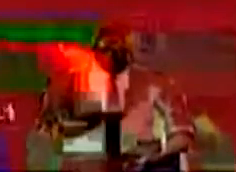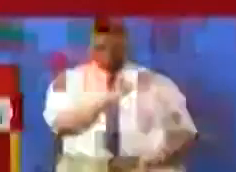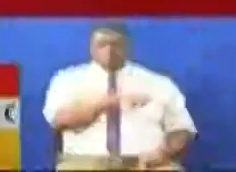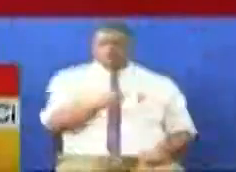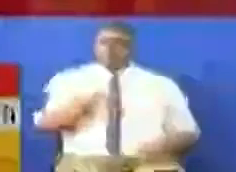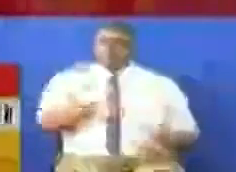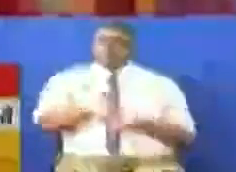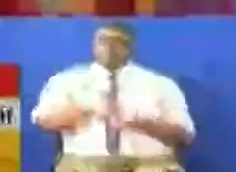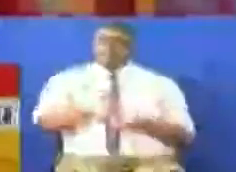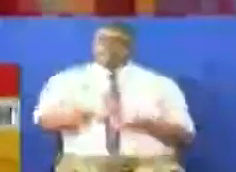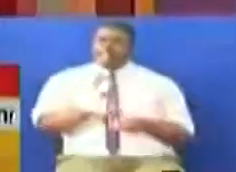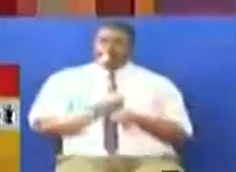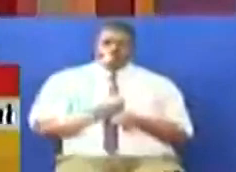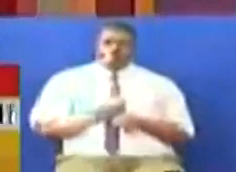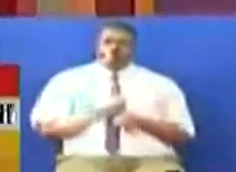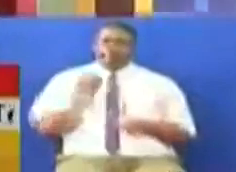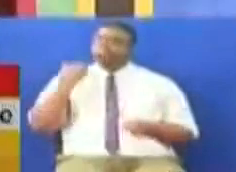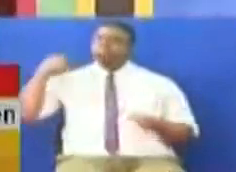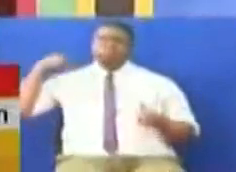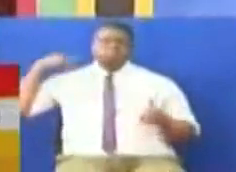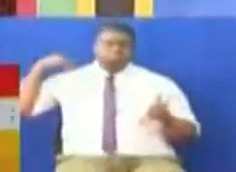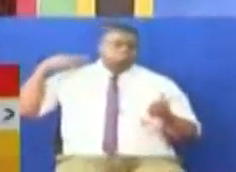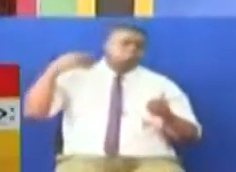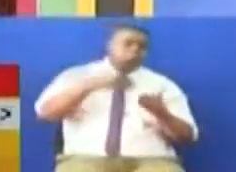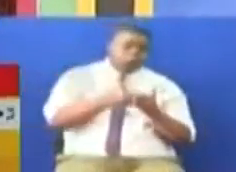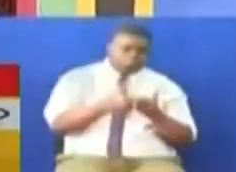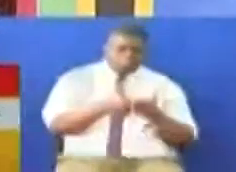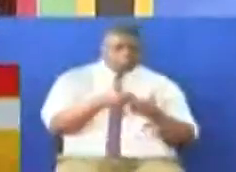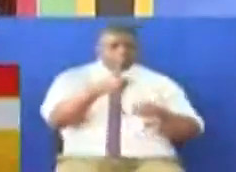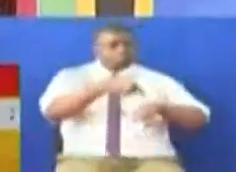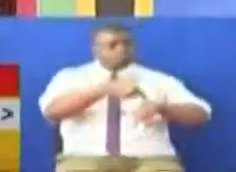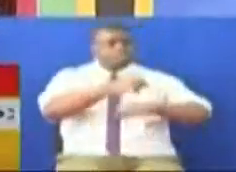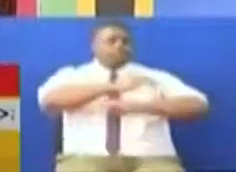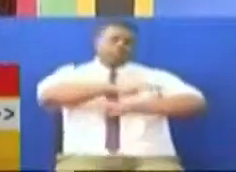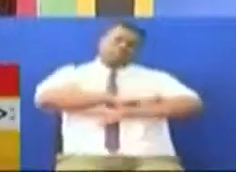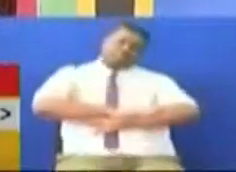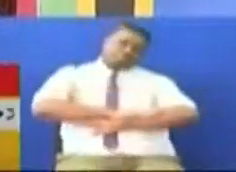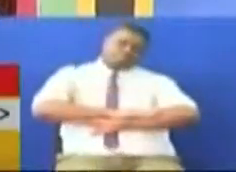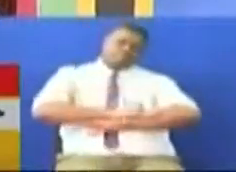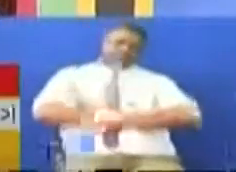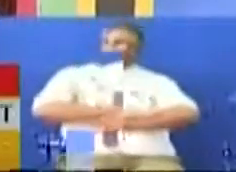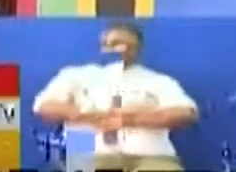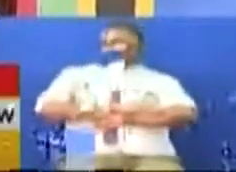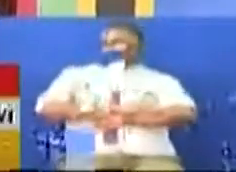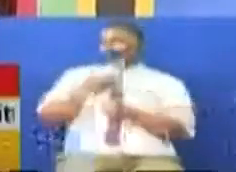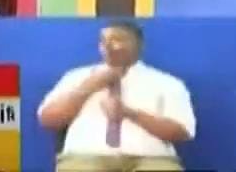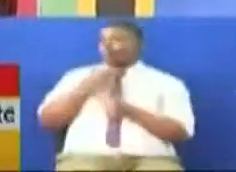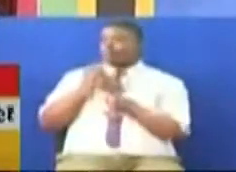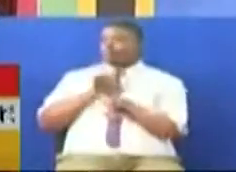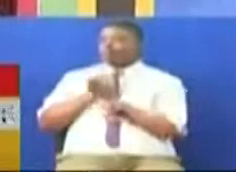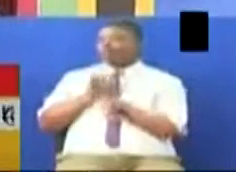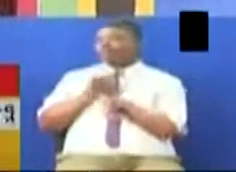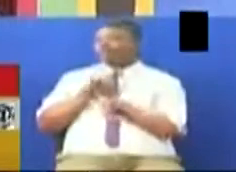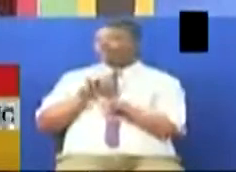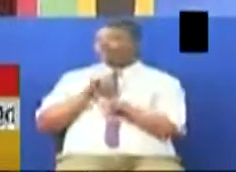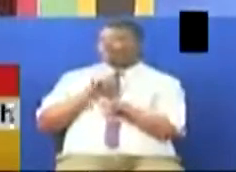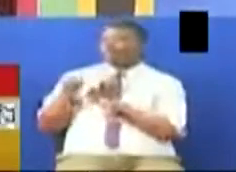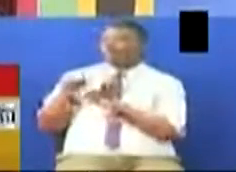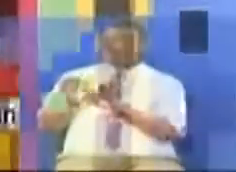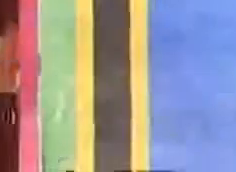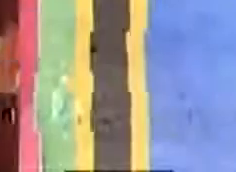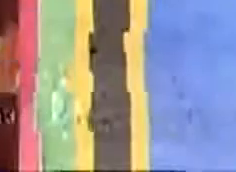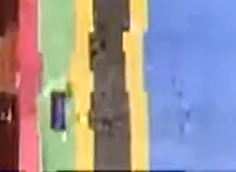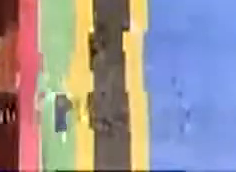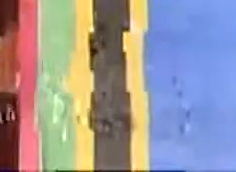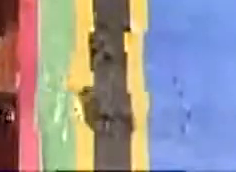kwa muda mrefu, anastaafu akiwa anajua kabisa kwamba tayari atalipwa fedha hizo, lakini cha kushangaza serikali imekopa hizo fedha. Sasa waziri wa fedha